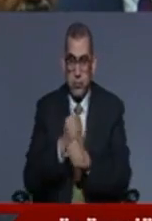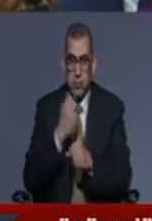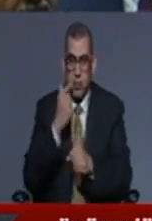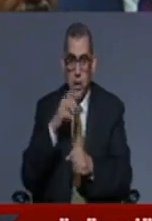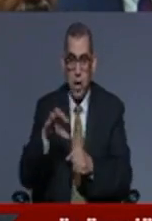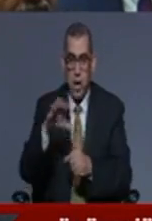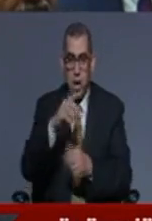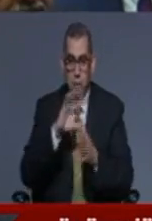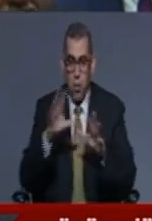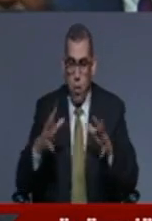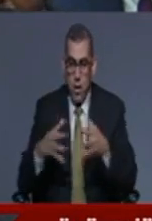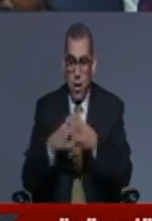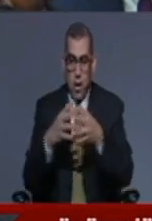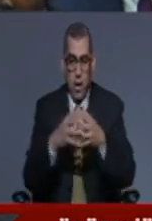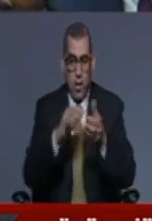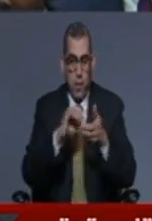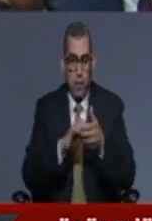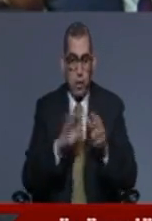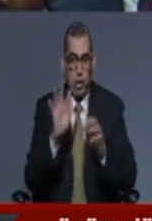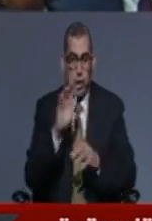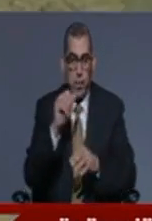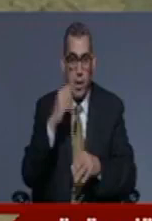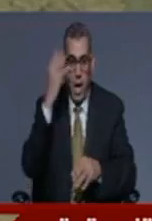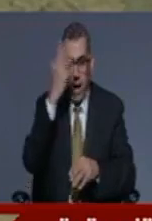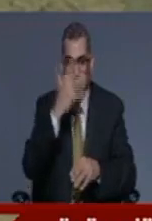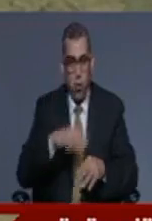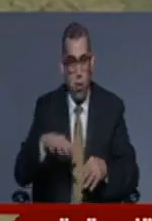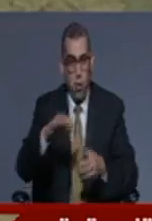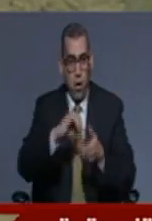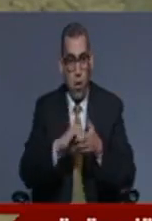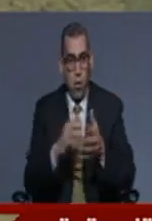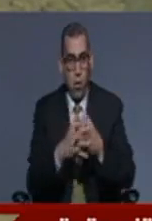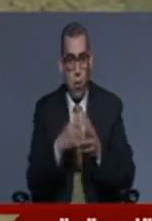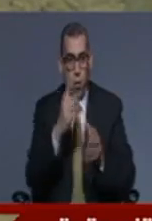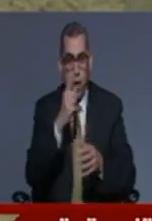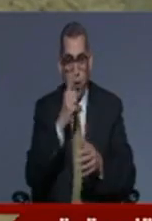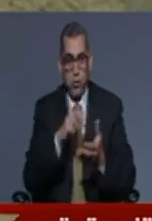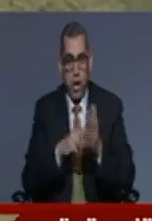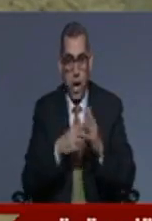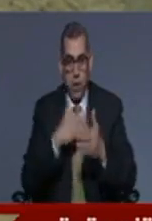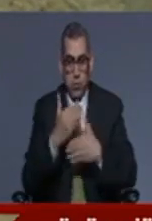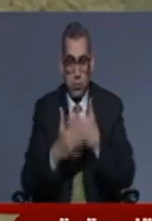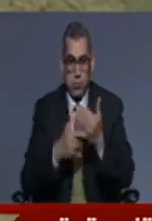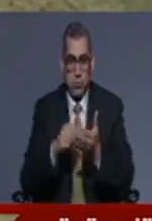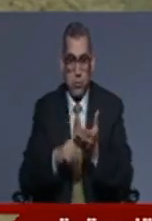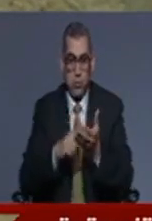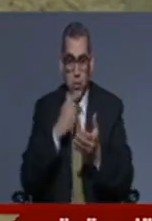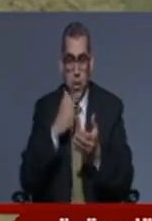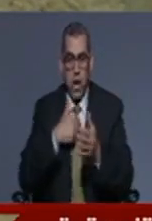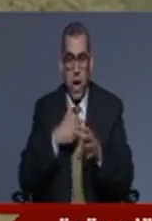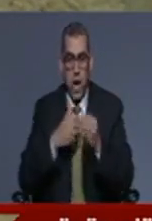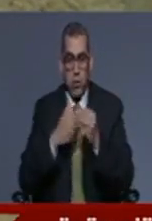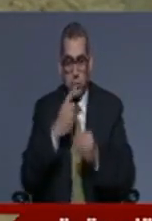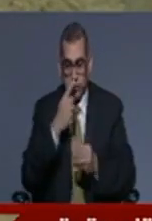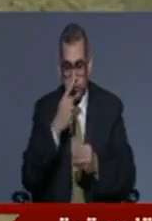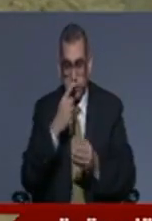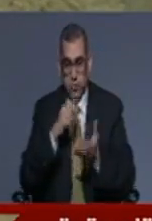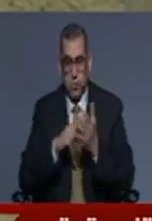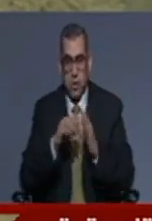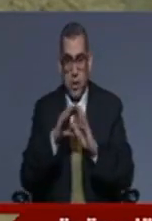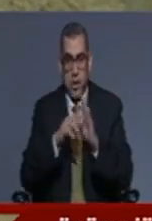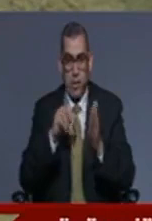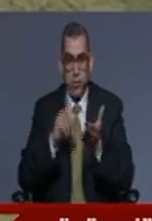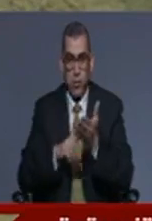لتوحيد الشعب الأفريقي، وهو هدفنا الأساسي. وأنا أثني على معالي